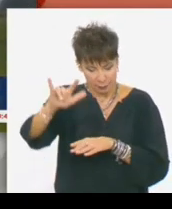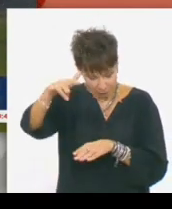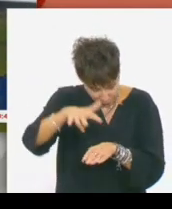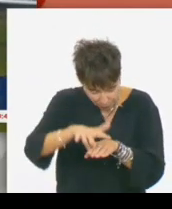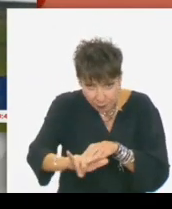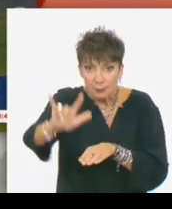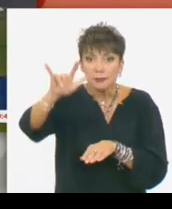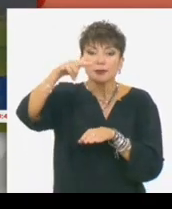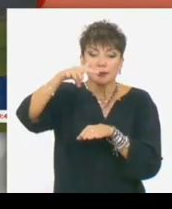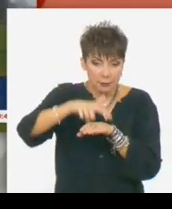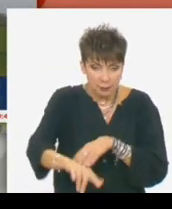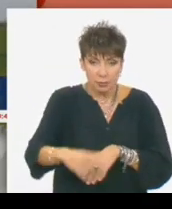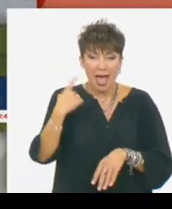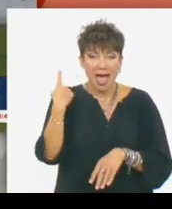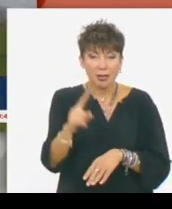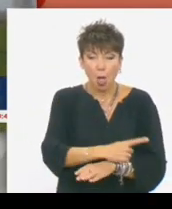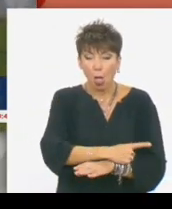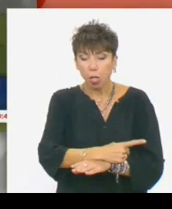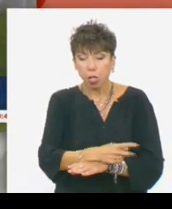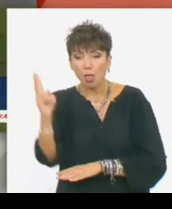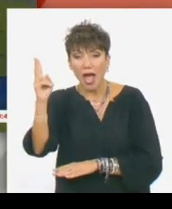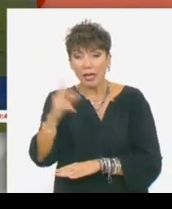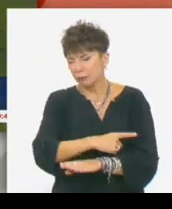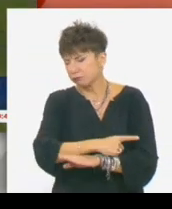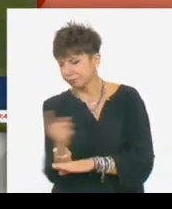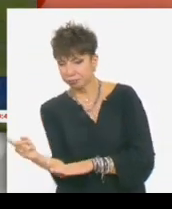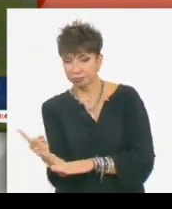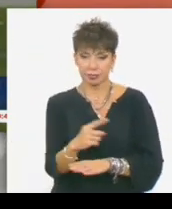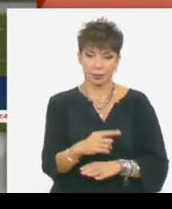κόντρα στους ανέμους 112 χιλιόμετρων της καταιγίδας Κλαούντιο.